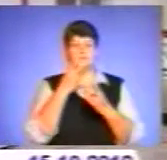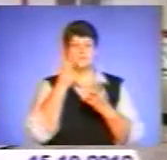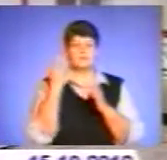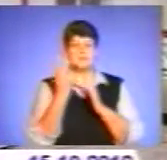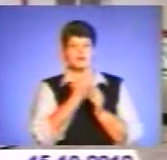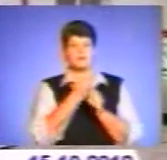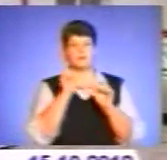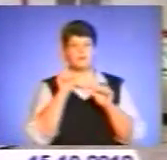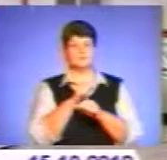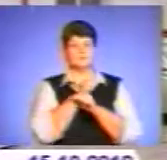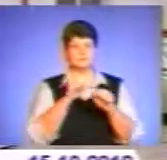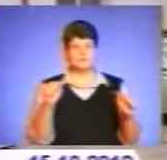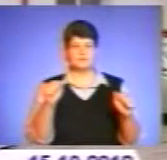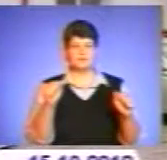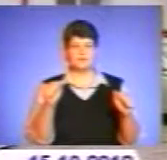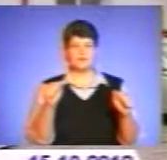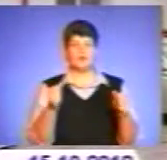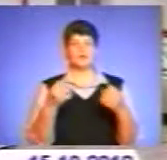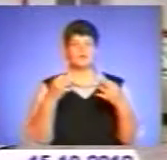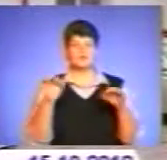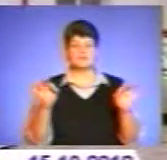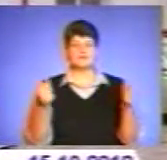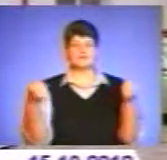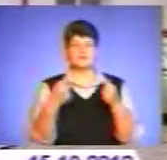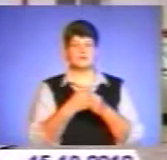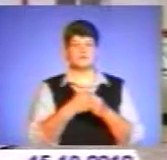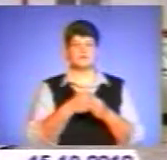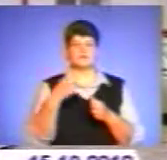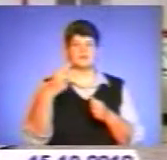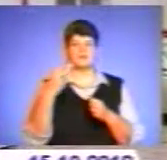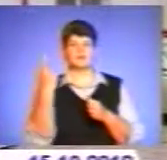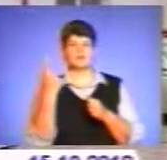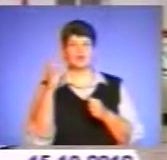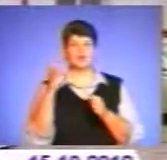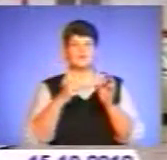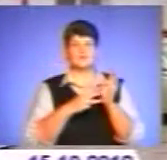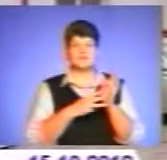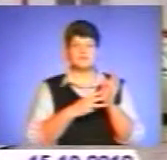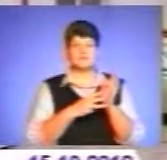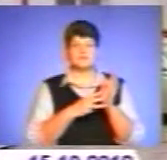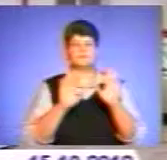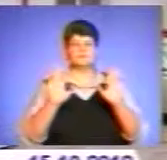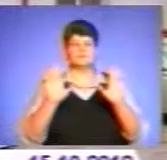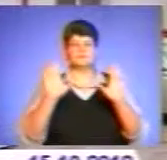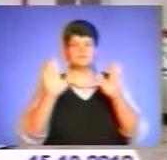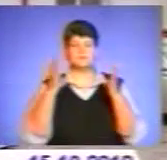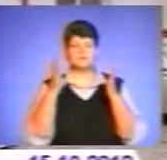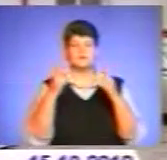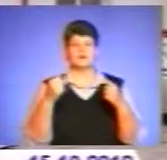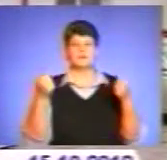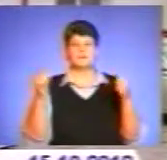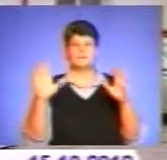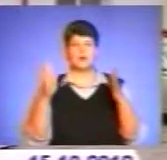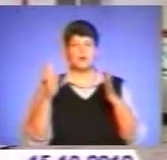маневр буде безпечним, та допустив зіткнення з автомобілем ВАЗ-2108. Внаслідок даної автопригоди водій